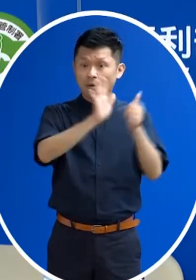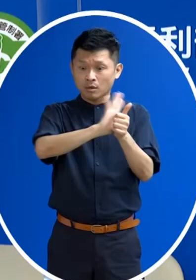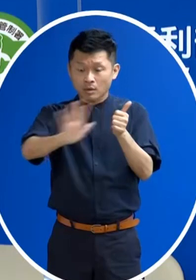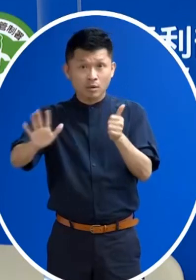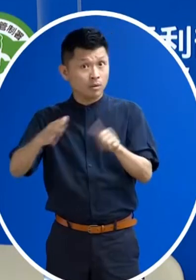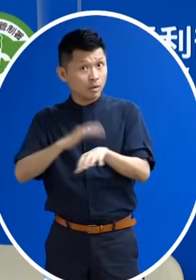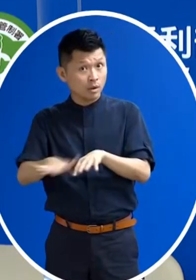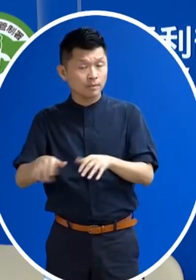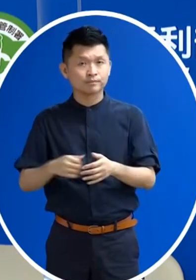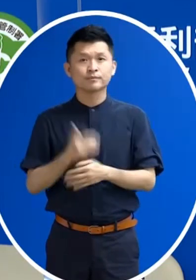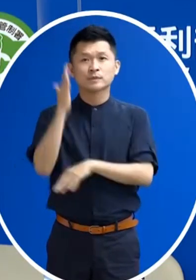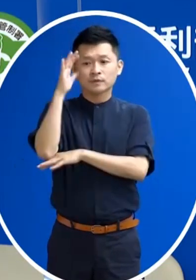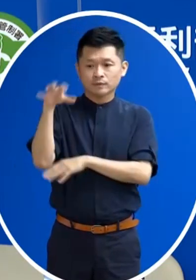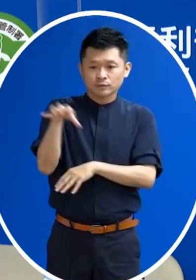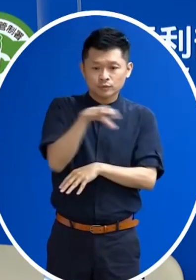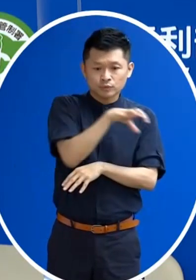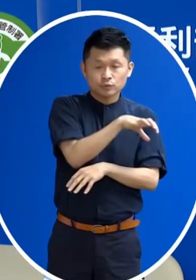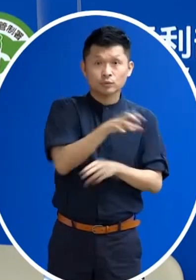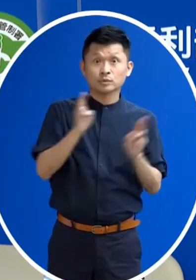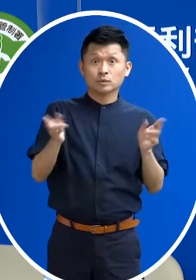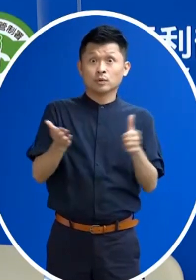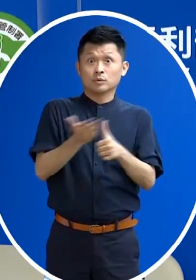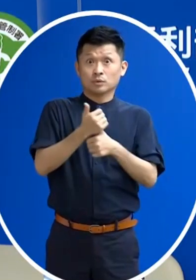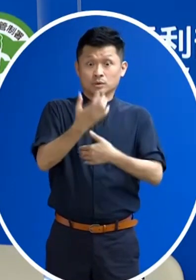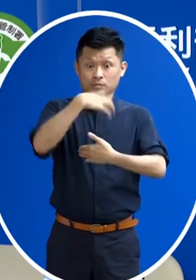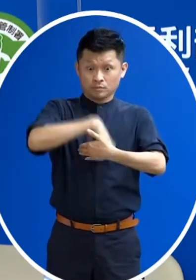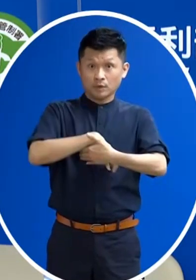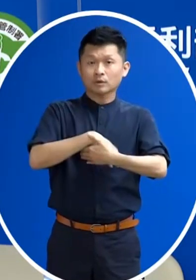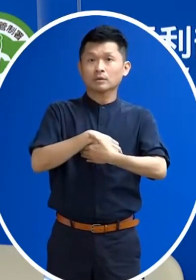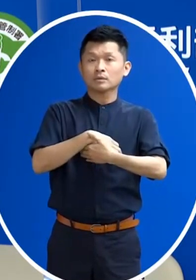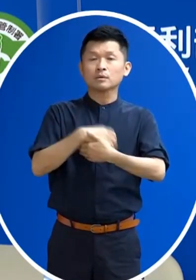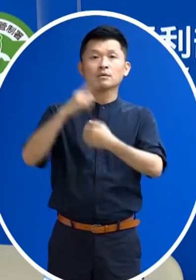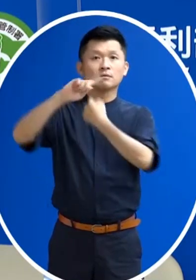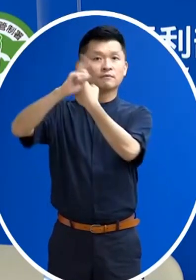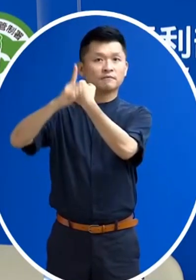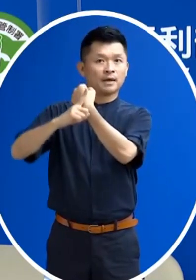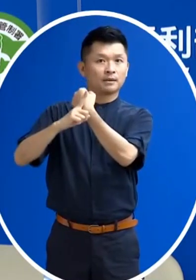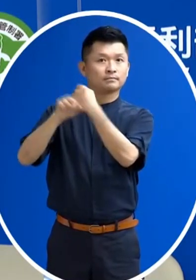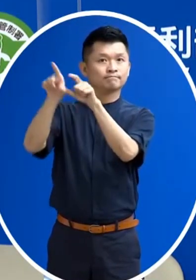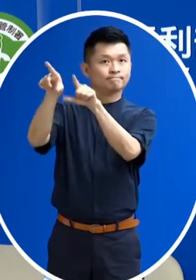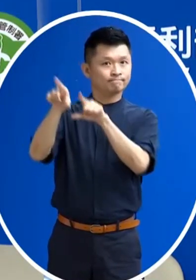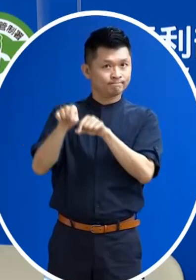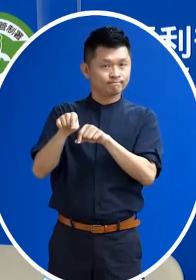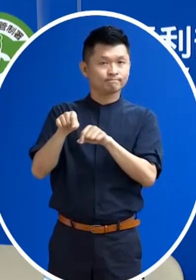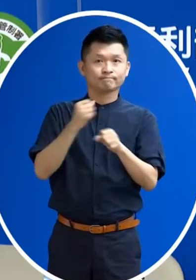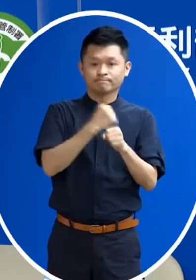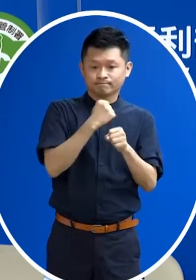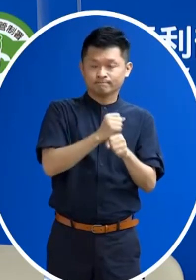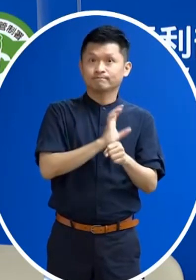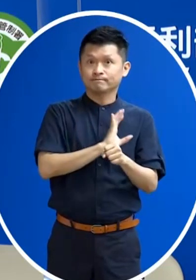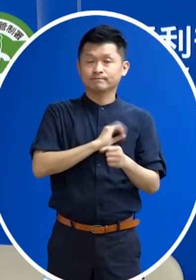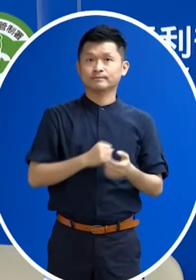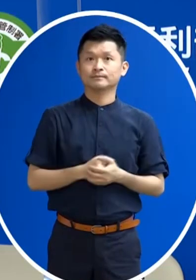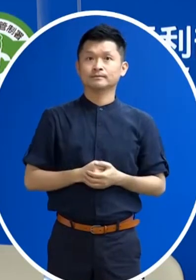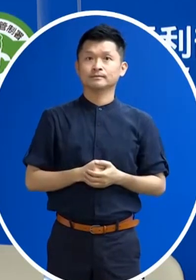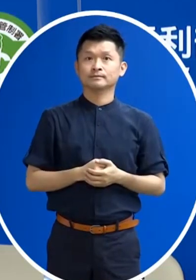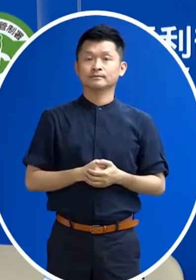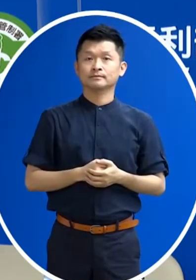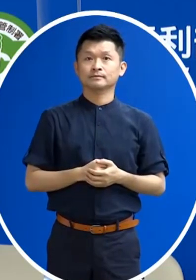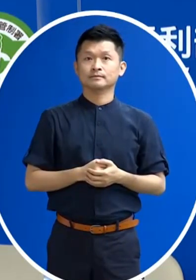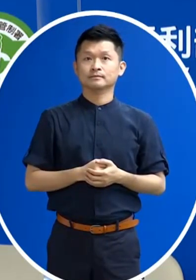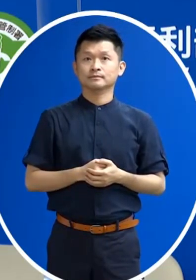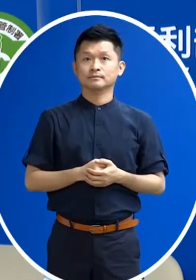我想我们所有的政府单位，包括指挥中心，都是依法行政。好，那我们在依法行政之